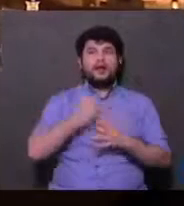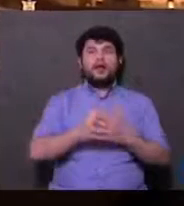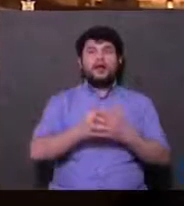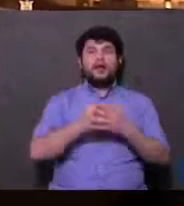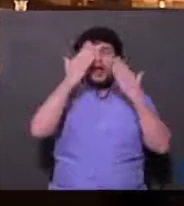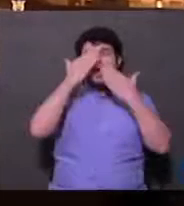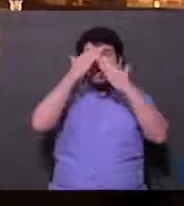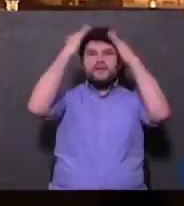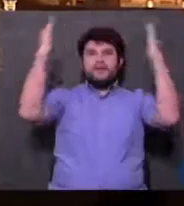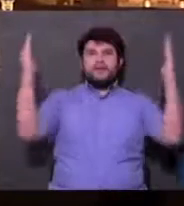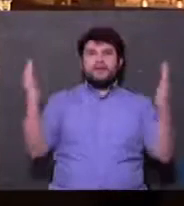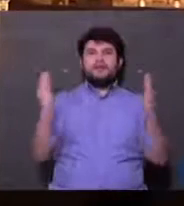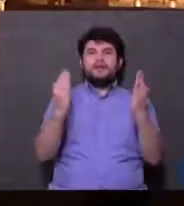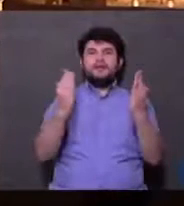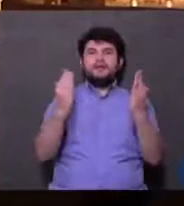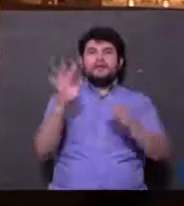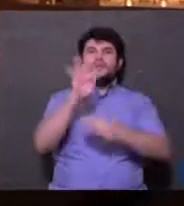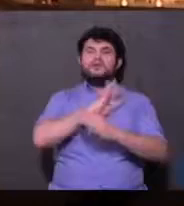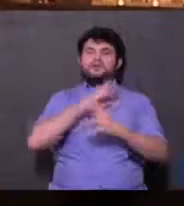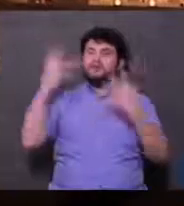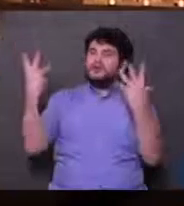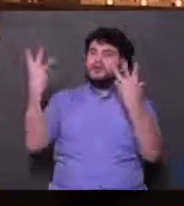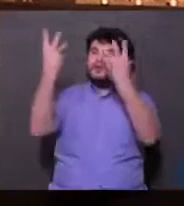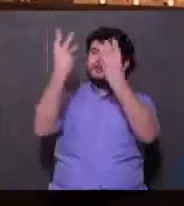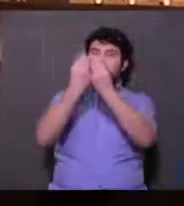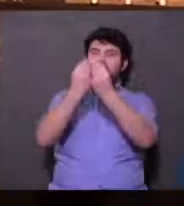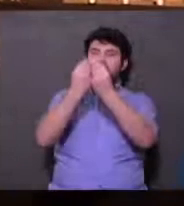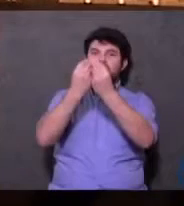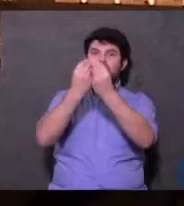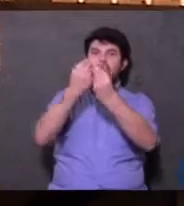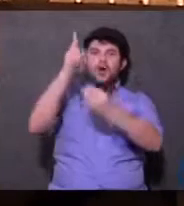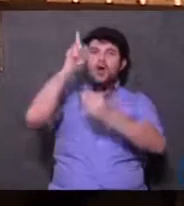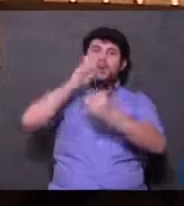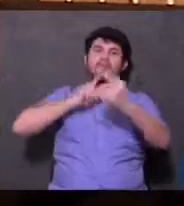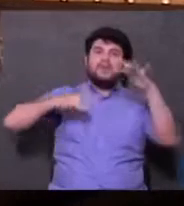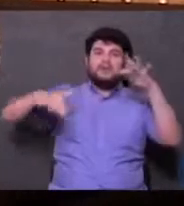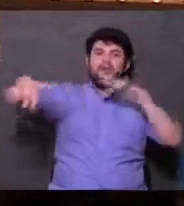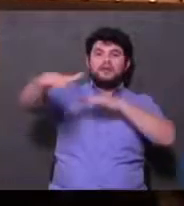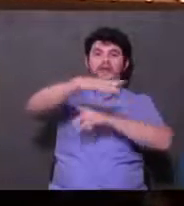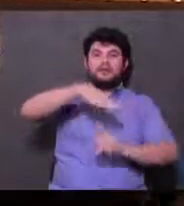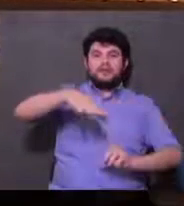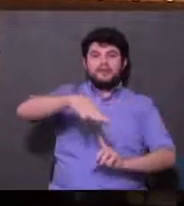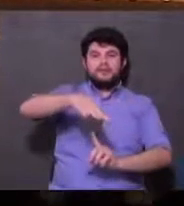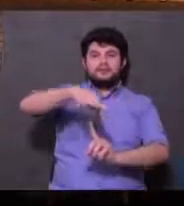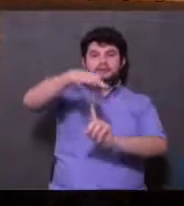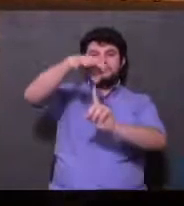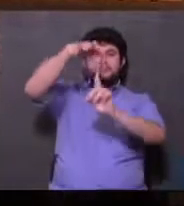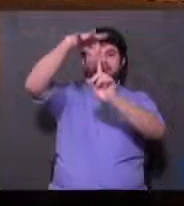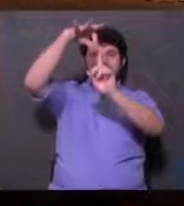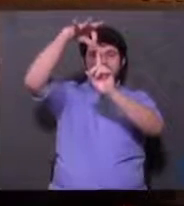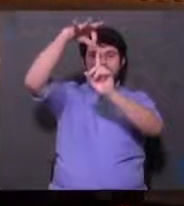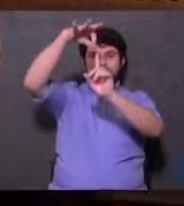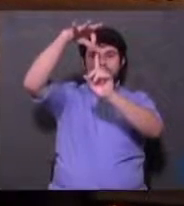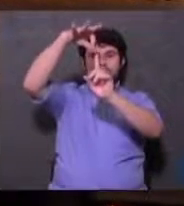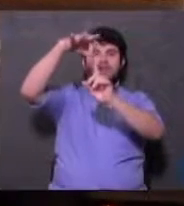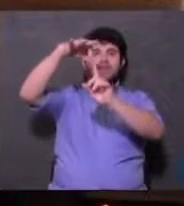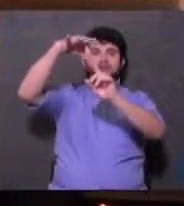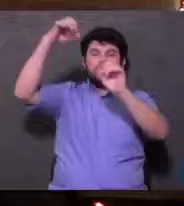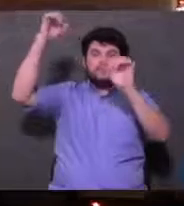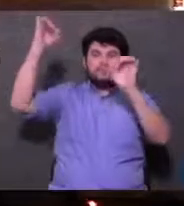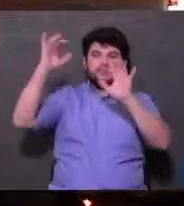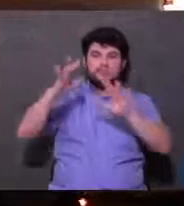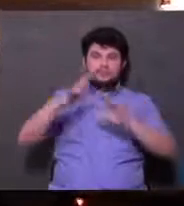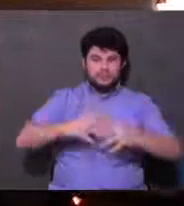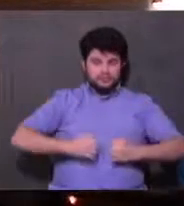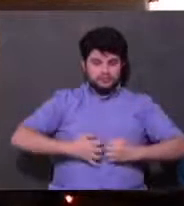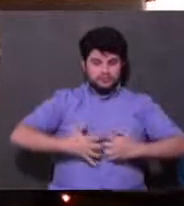Ave Maria, piena di grazia, il Signore è con te. Tu sei benedetta fra le donne e benedetto il frutto del tuo